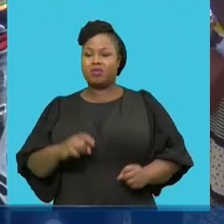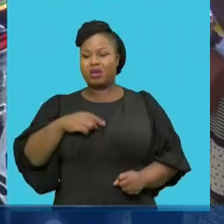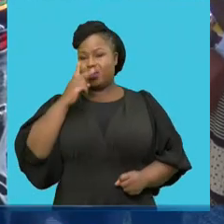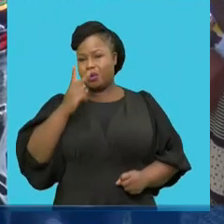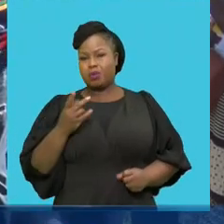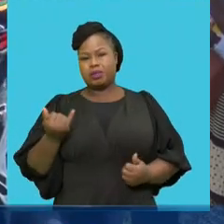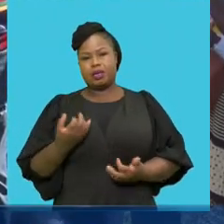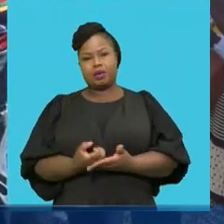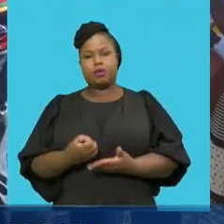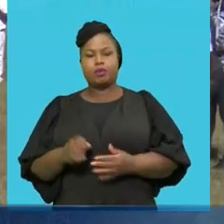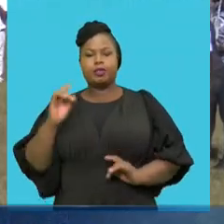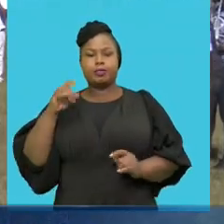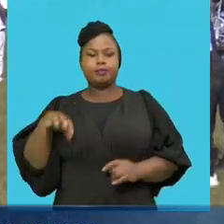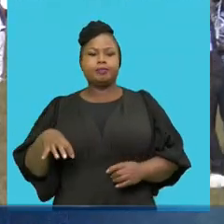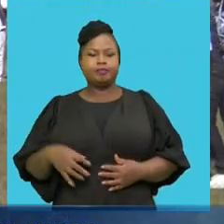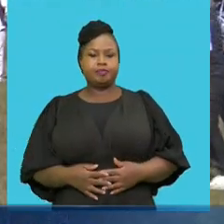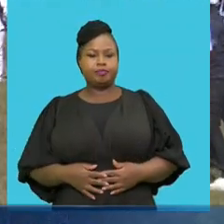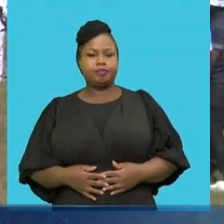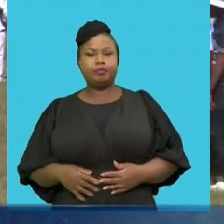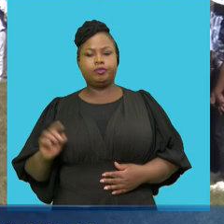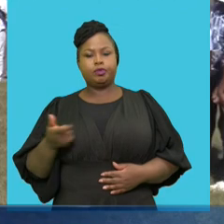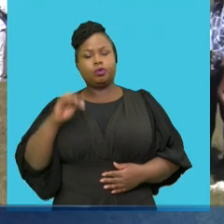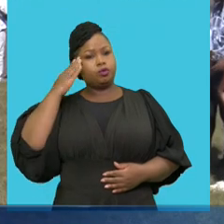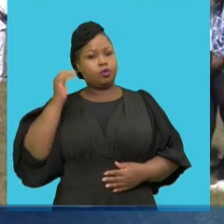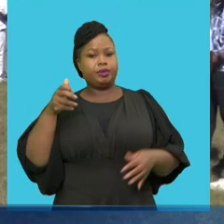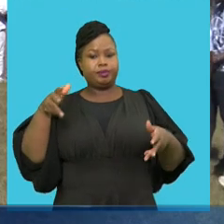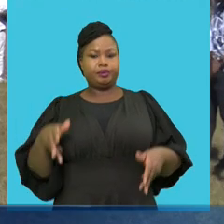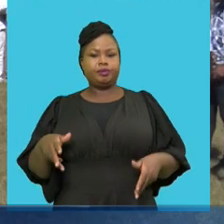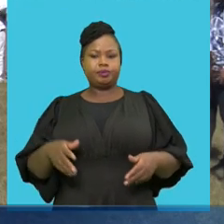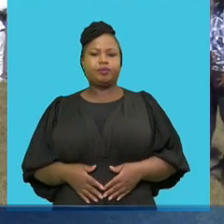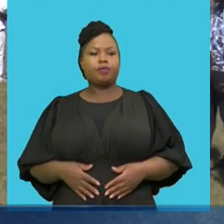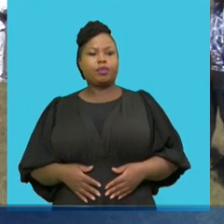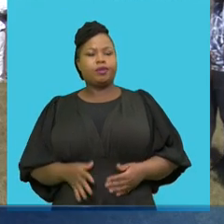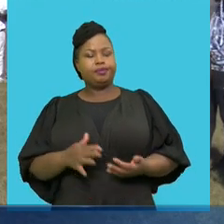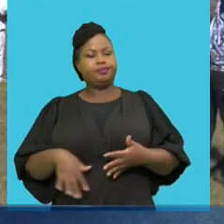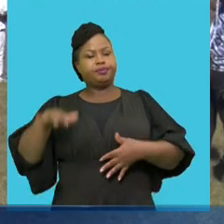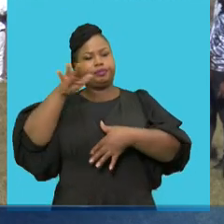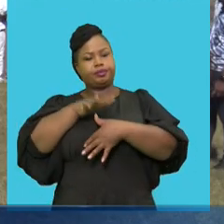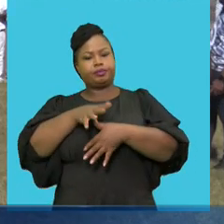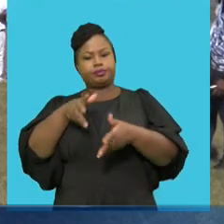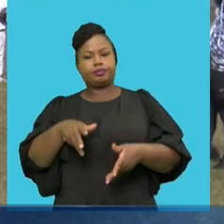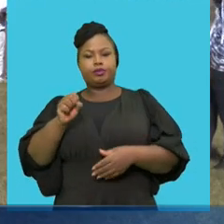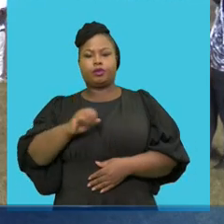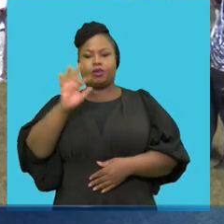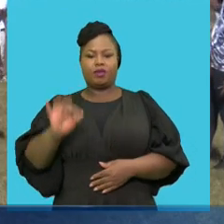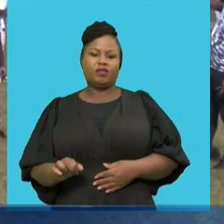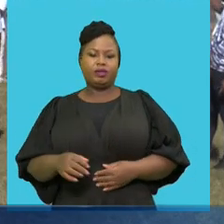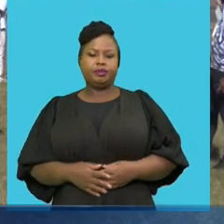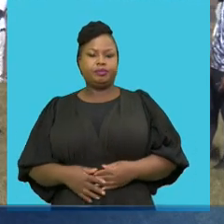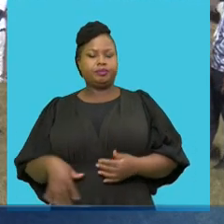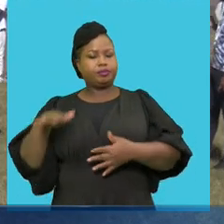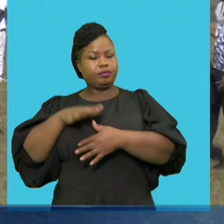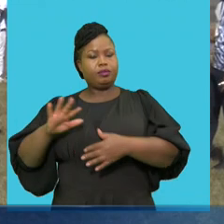njengesizinda somnotho kuleli. Akekho ukungazi ukuthi lesi sifundazwe esiyinkaba i-South Africa